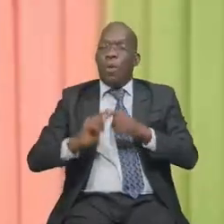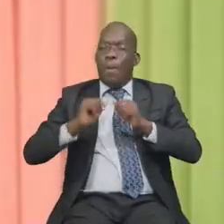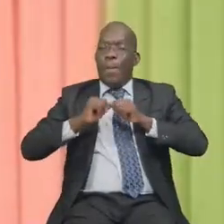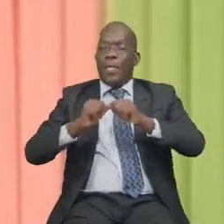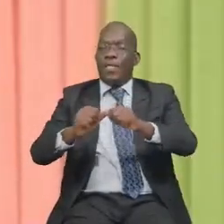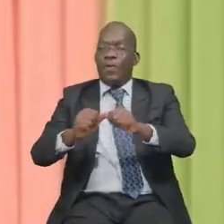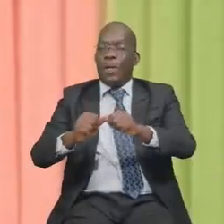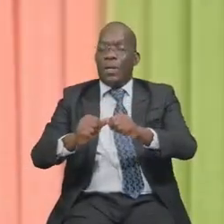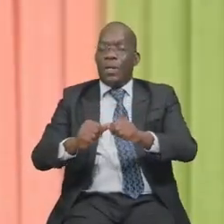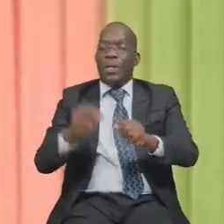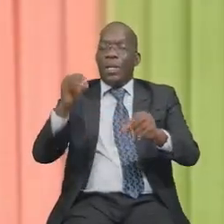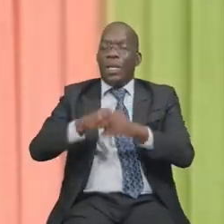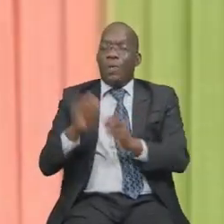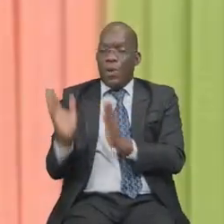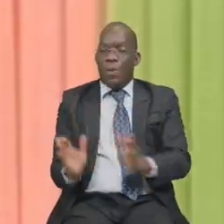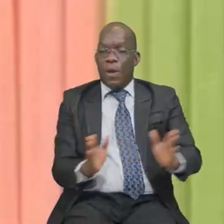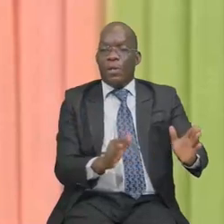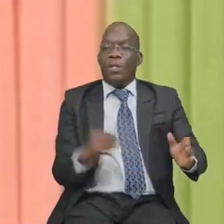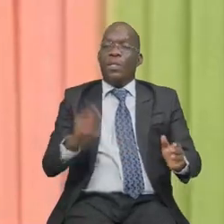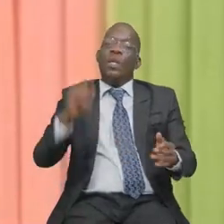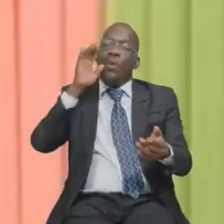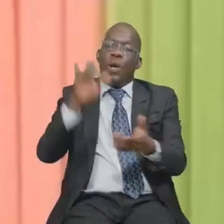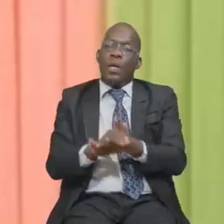en préparant l'épouse de Christ.